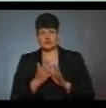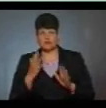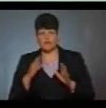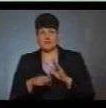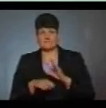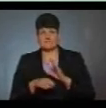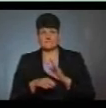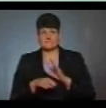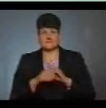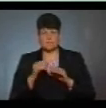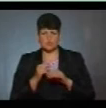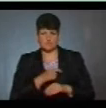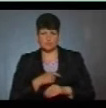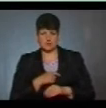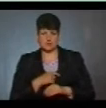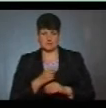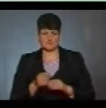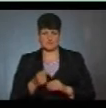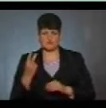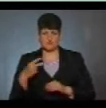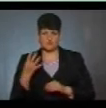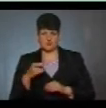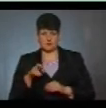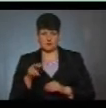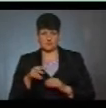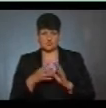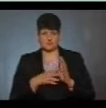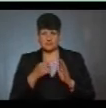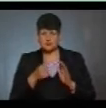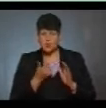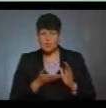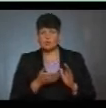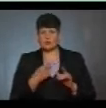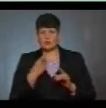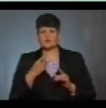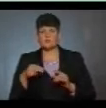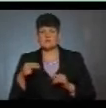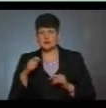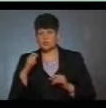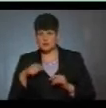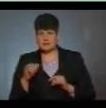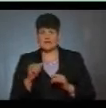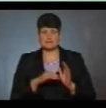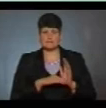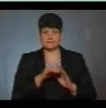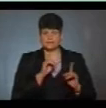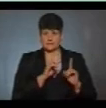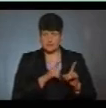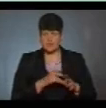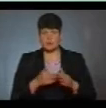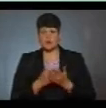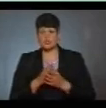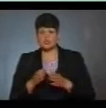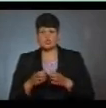21 липня 2019 року. Ми наголошуємо, що і президент України, і парламент, і політичні партії